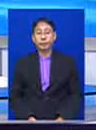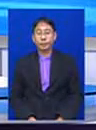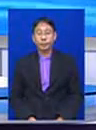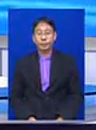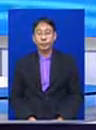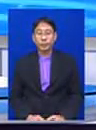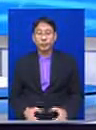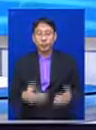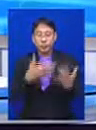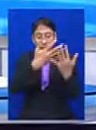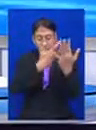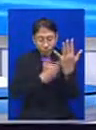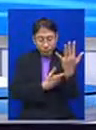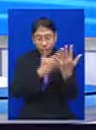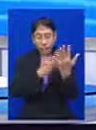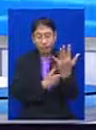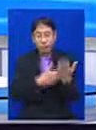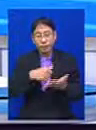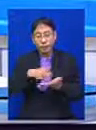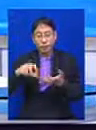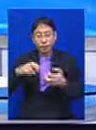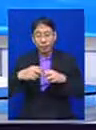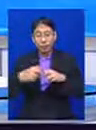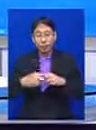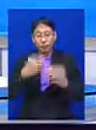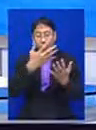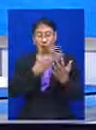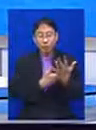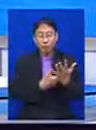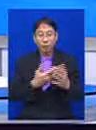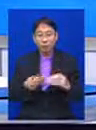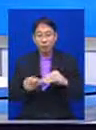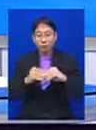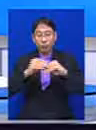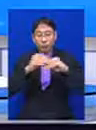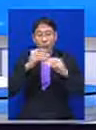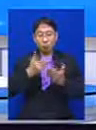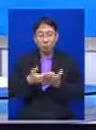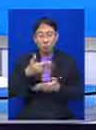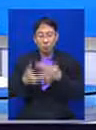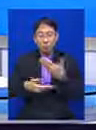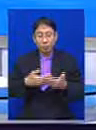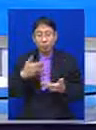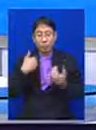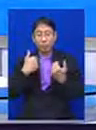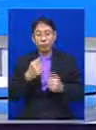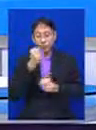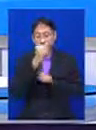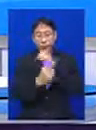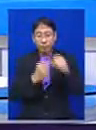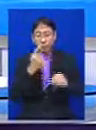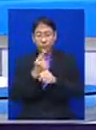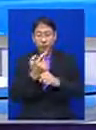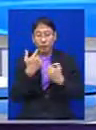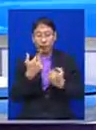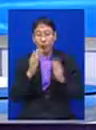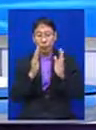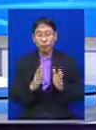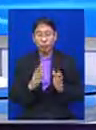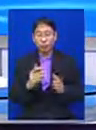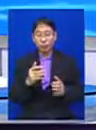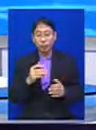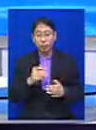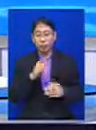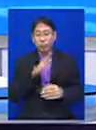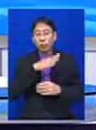สำนักงานสลากกินแบ่งรัฐบาลเร่งแก้ไขปัญหาสลากชุดเกินราคาโดยคาดว่าภายใน1ปีจะสามารถคัดกรองผู้ค้าสลากตัวปล